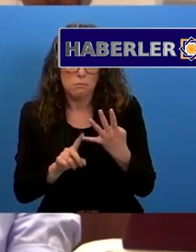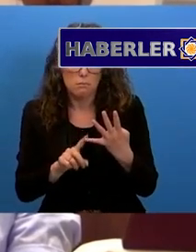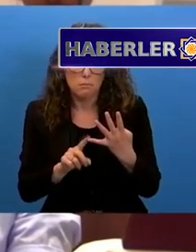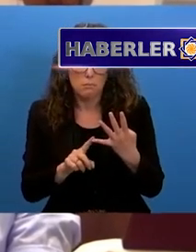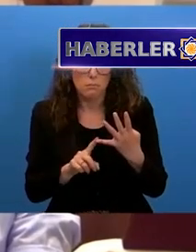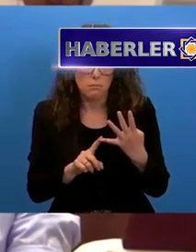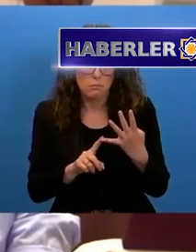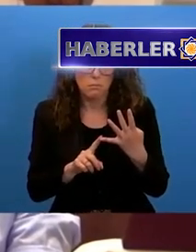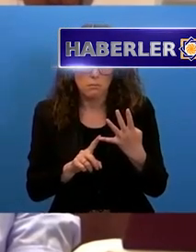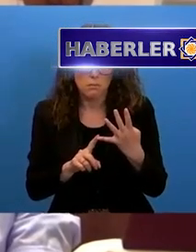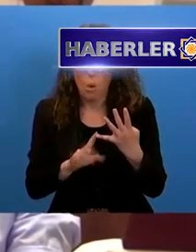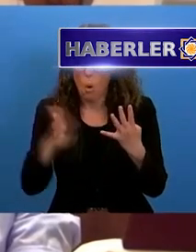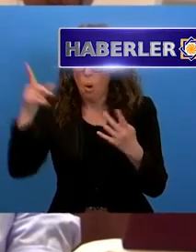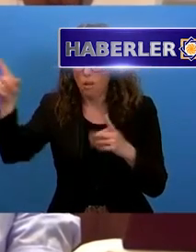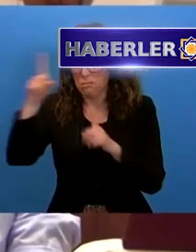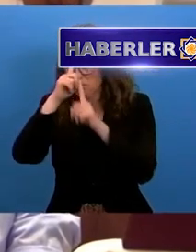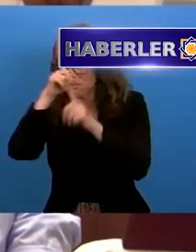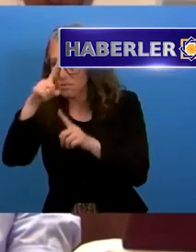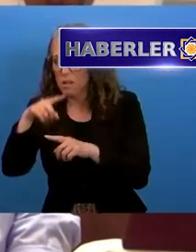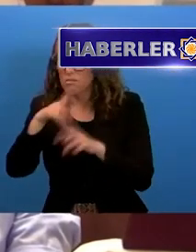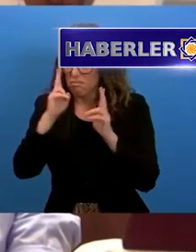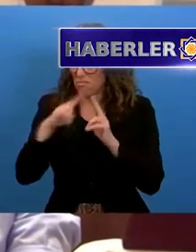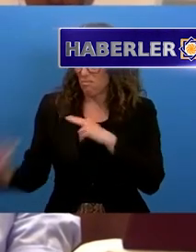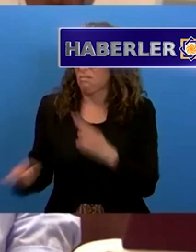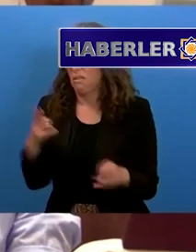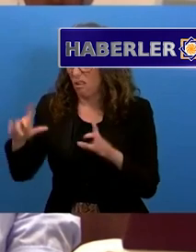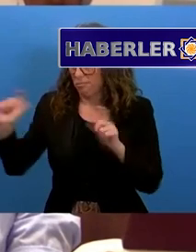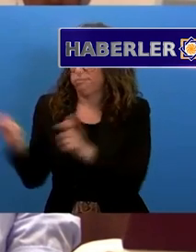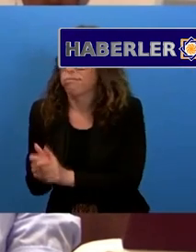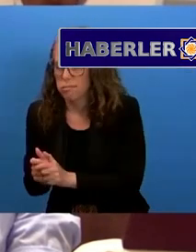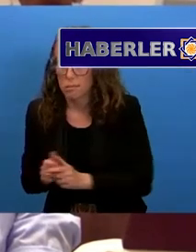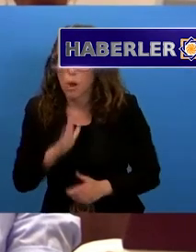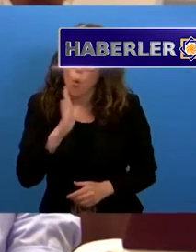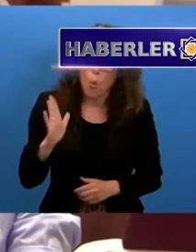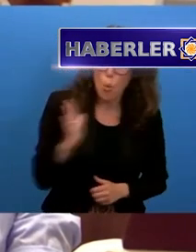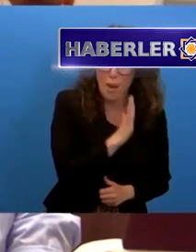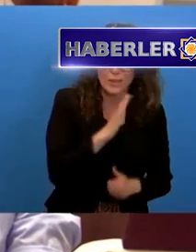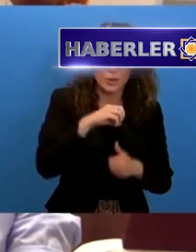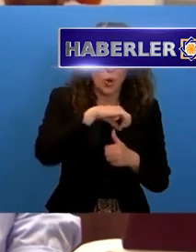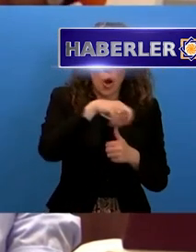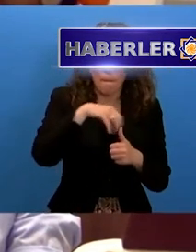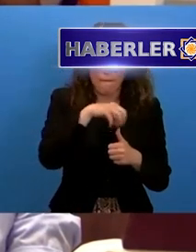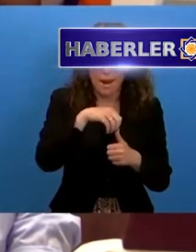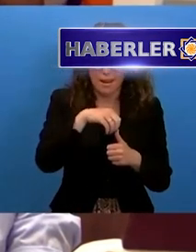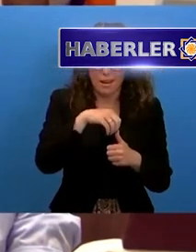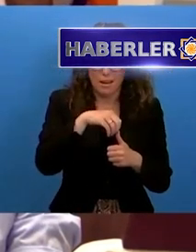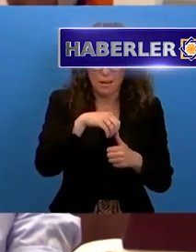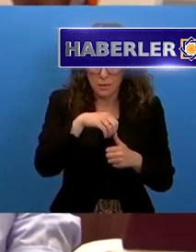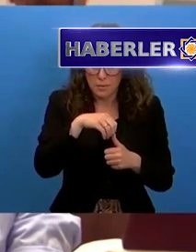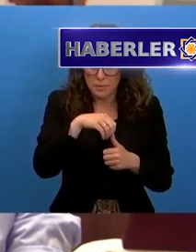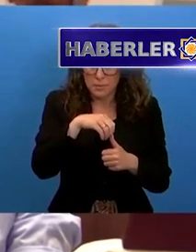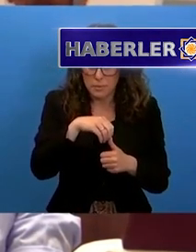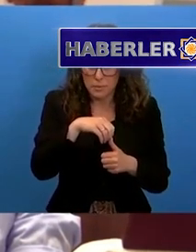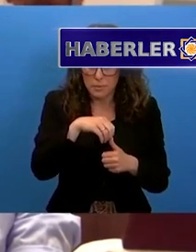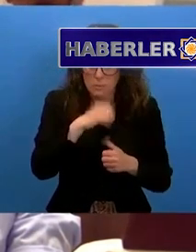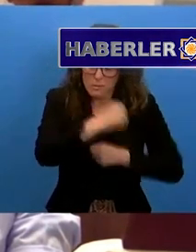onların katkıları ışığında yeni çözüm yolları bulmanın mümkün olduğunu söyledi. Yerli halkların Birleşmiş